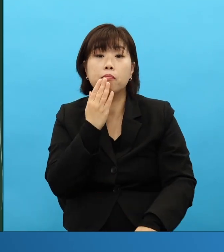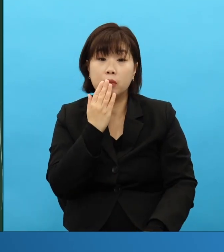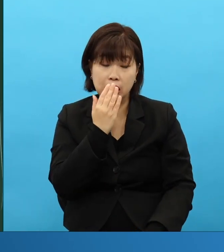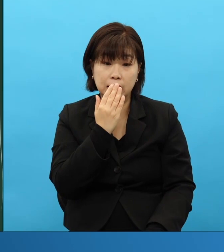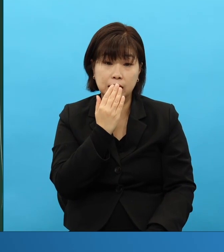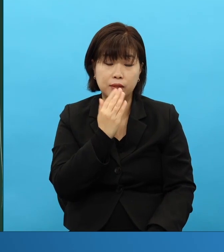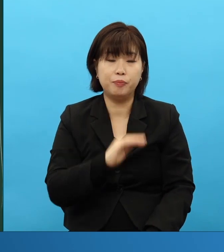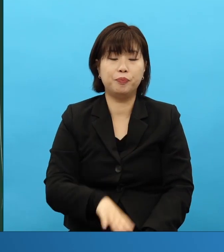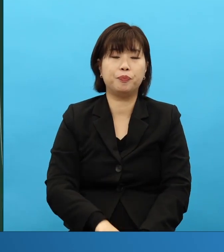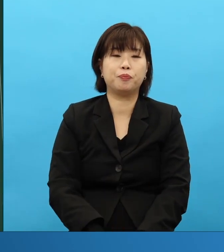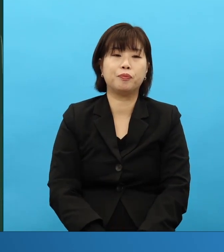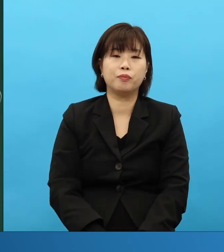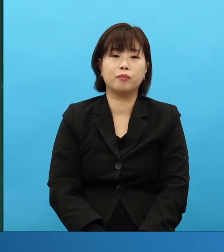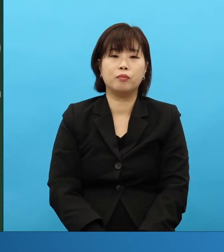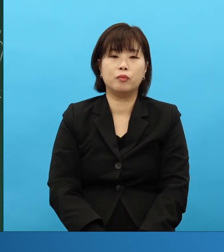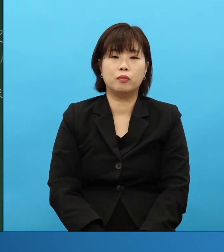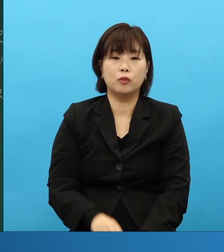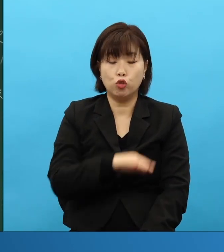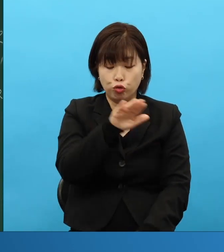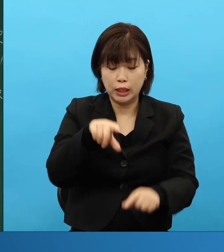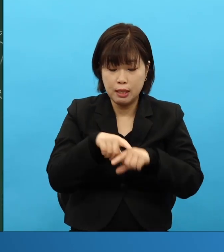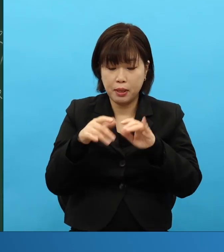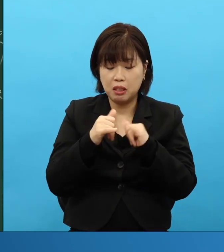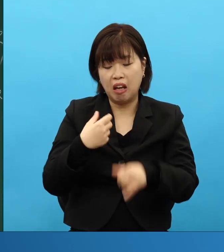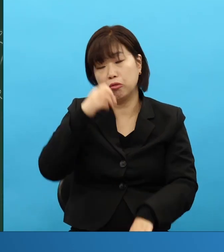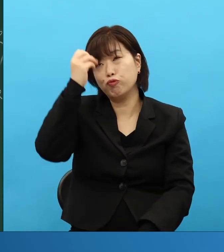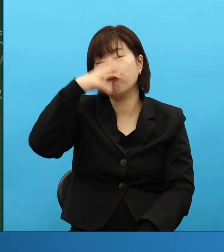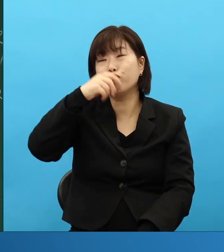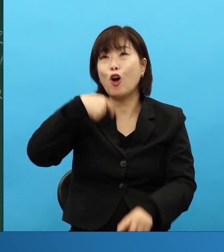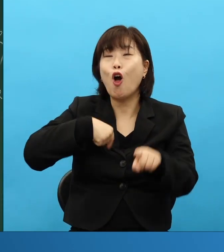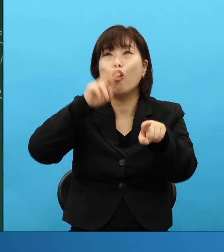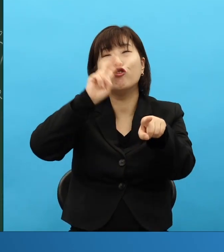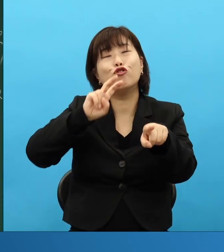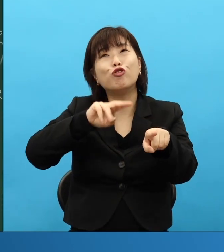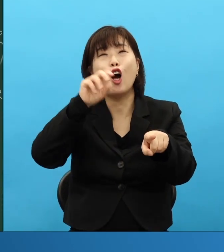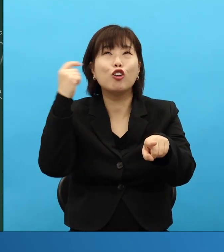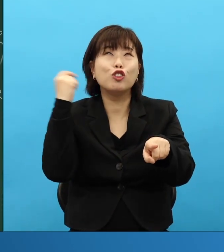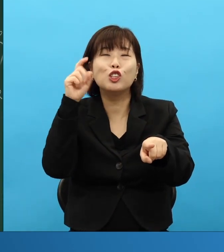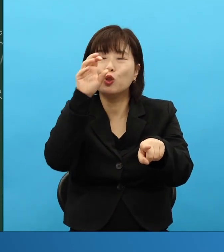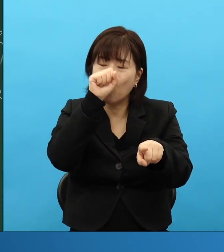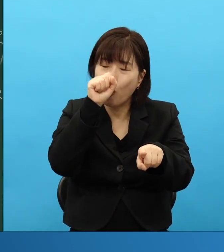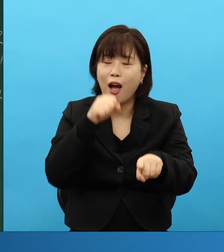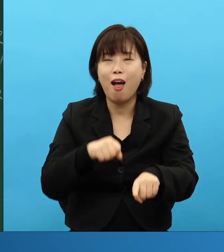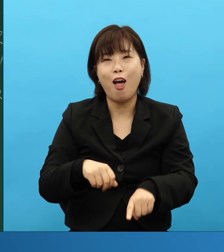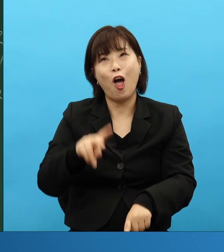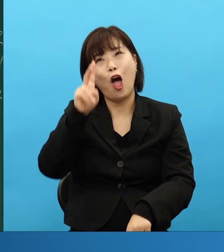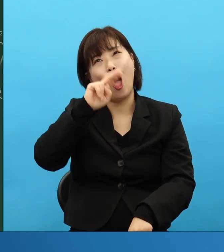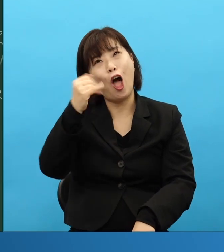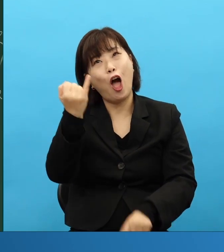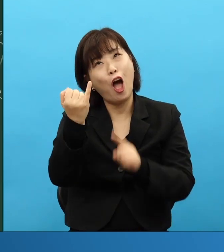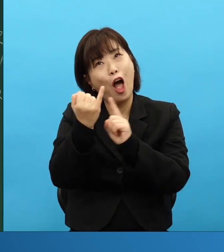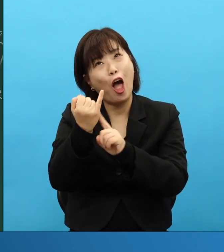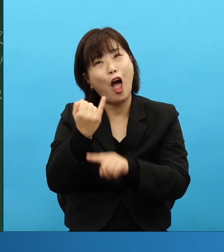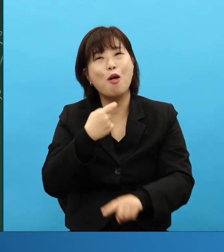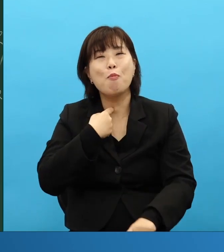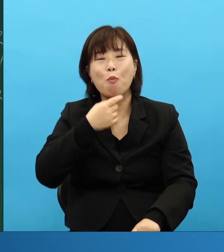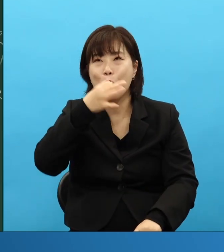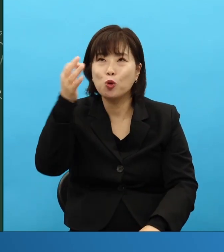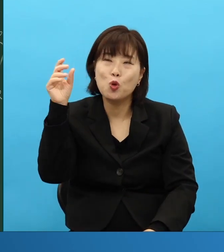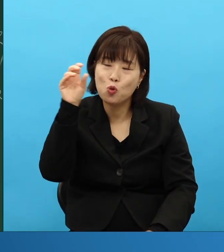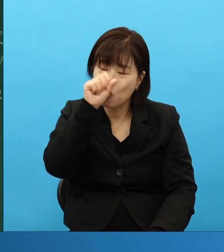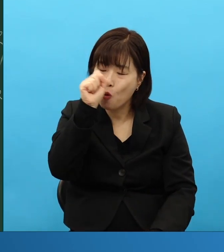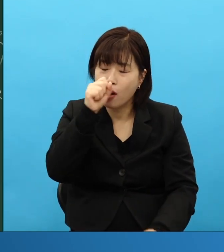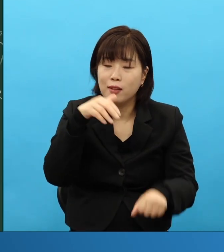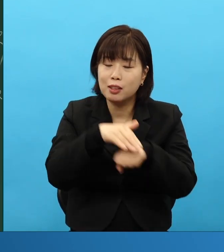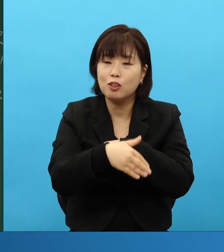professional. 여러분이 이제 이렇게 되지만요. 목사님 설교를 들을 때 하나님이 목사님 통해서 어떤 뭘 표현하시는가? That once